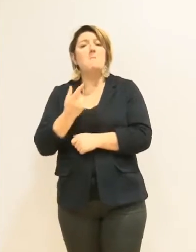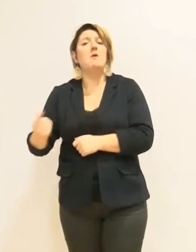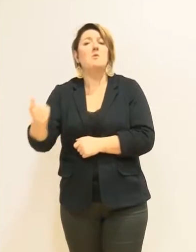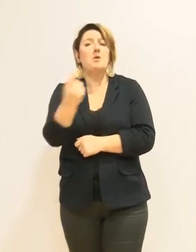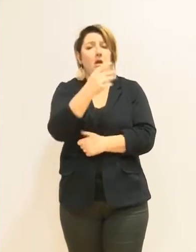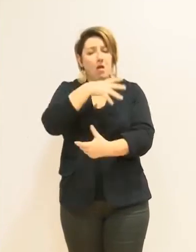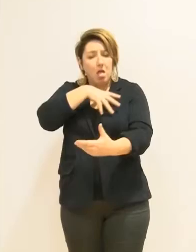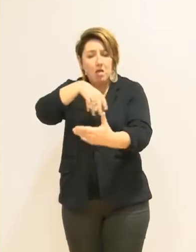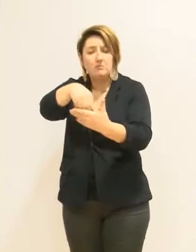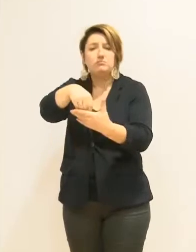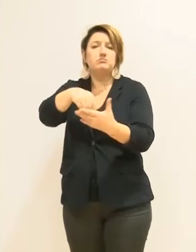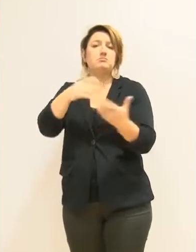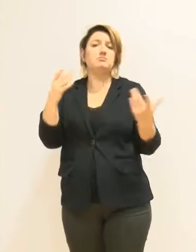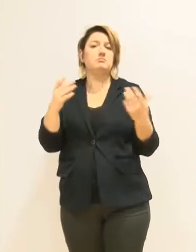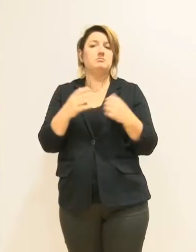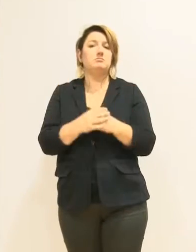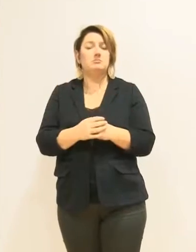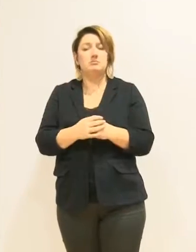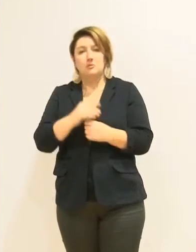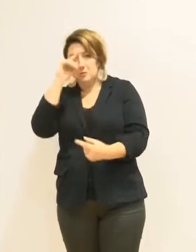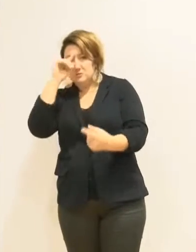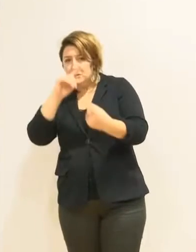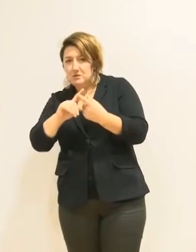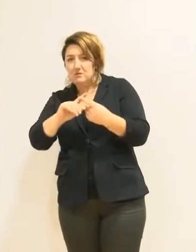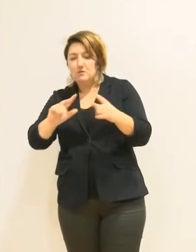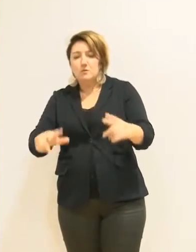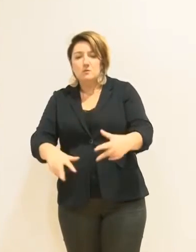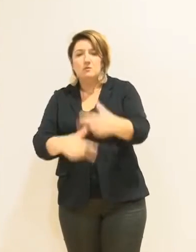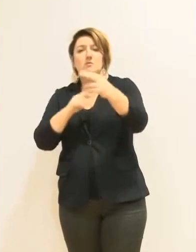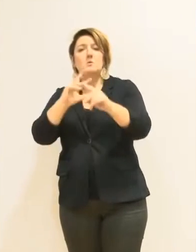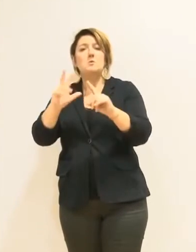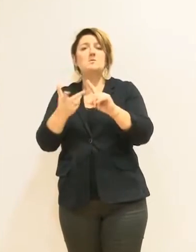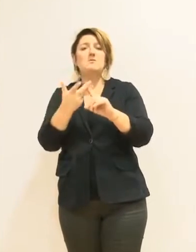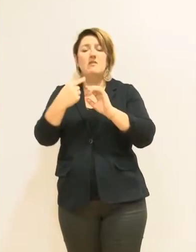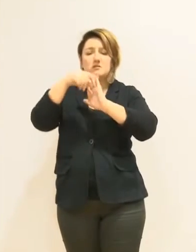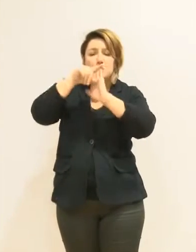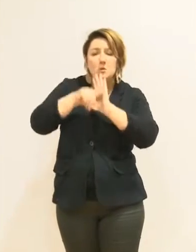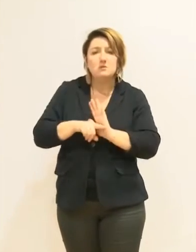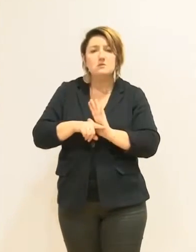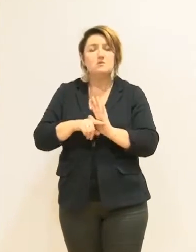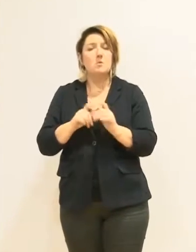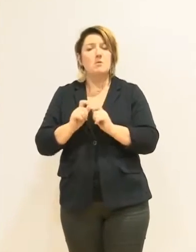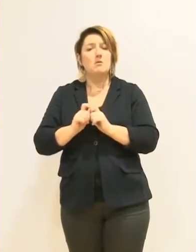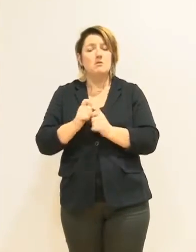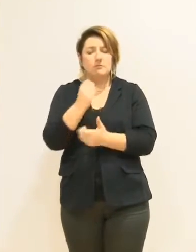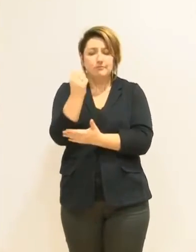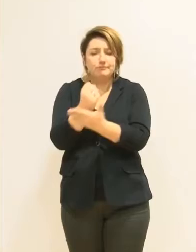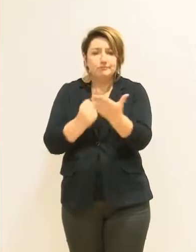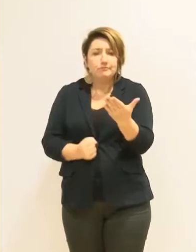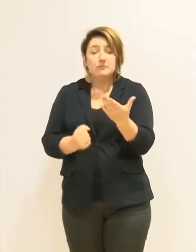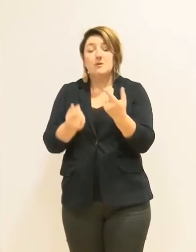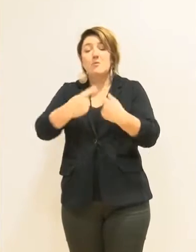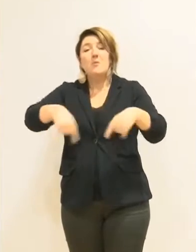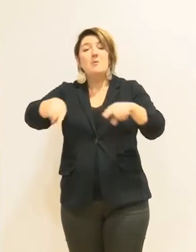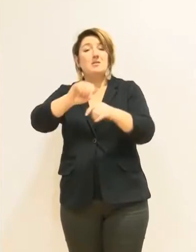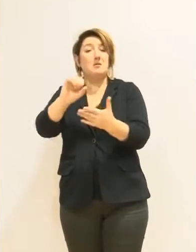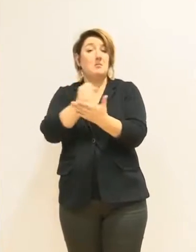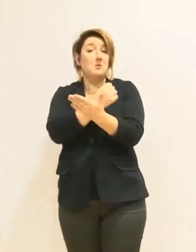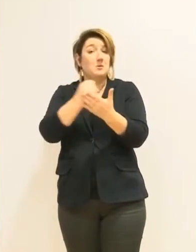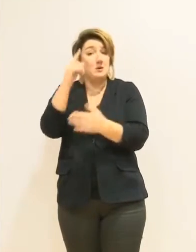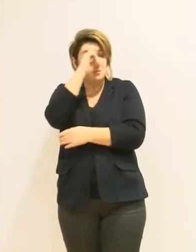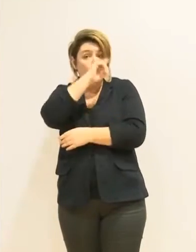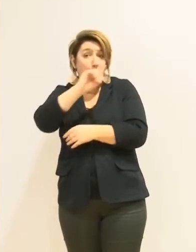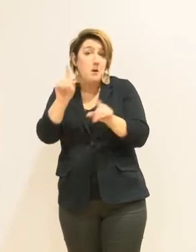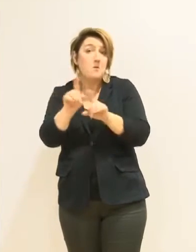partenarial visant à établir les conditions de déroulement de la troisième phase ? Et dans la continuité, dans ce même comité de pilotage, nous